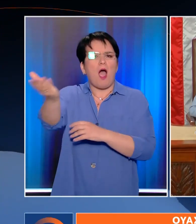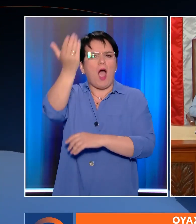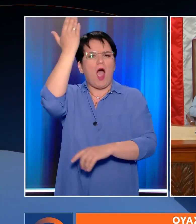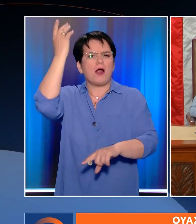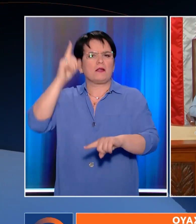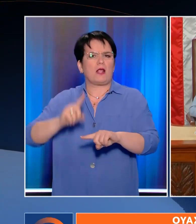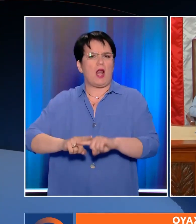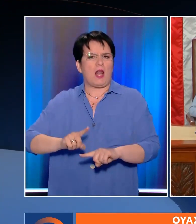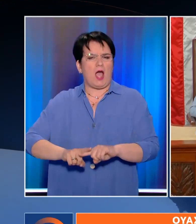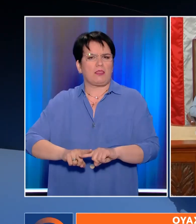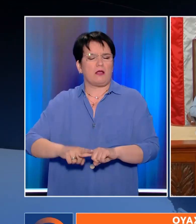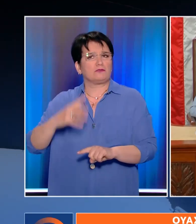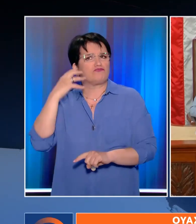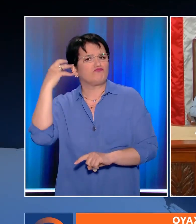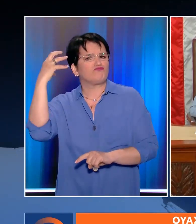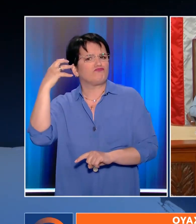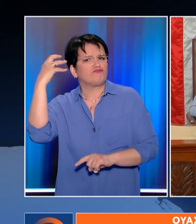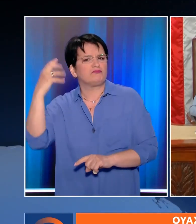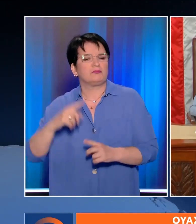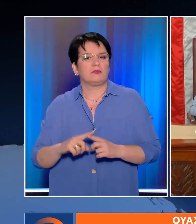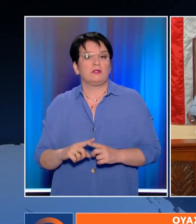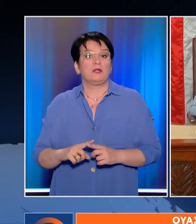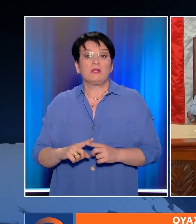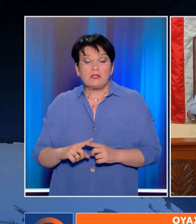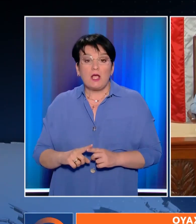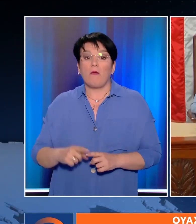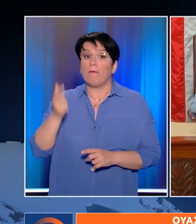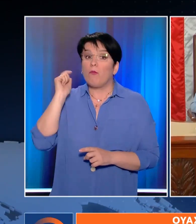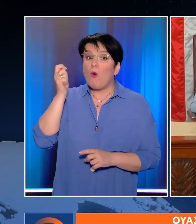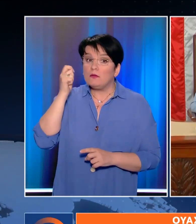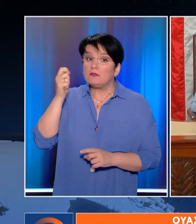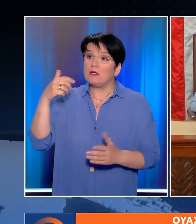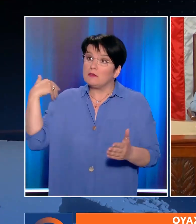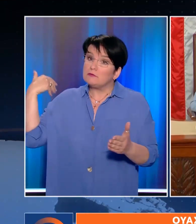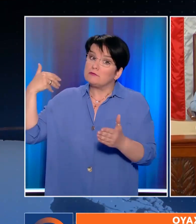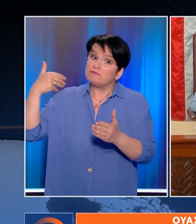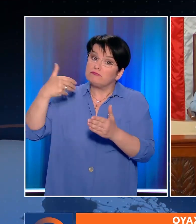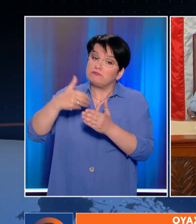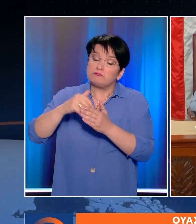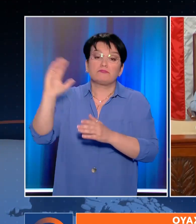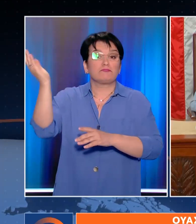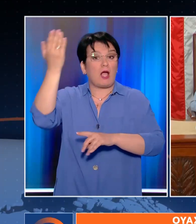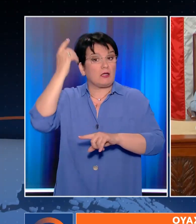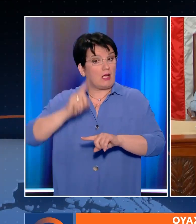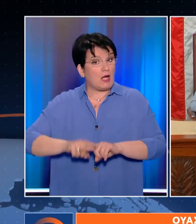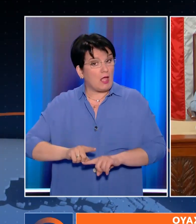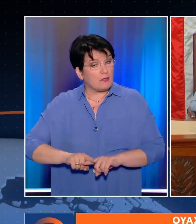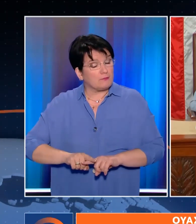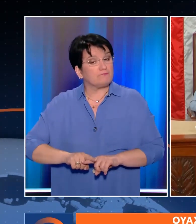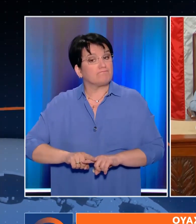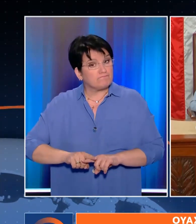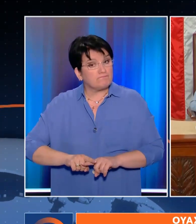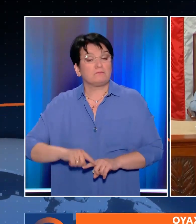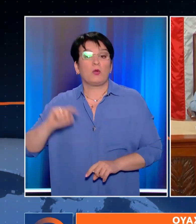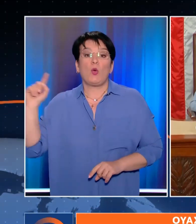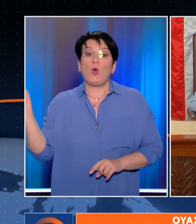Ελλήνων, αλλά και από την άσκηση πολιτικής των αρχαίων Ελλήνων.